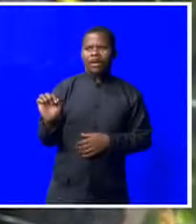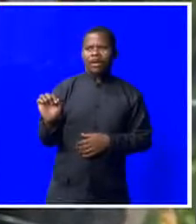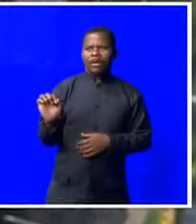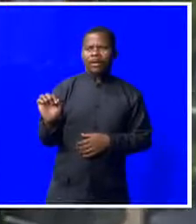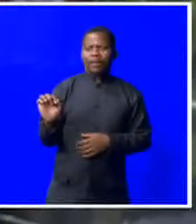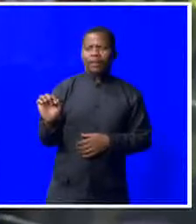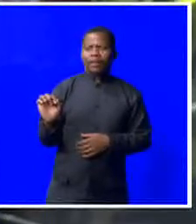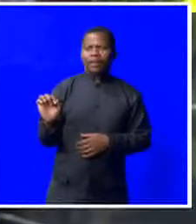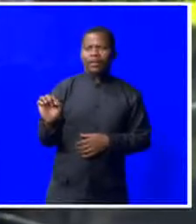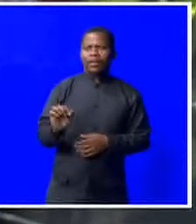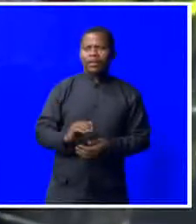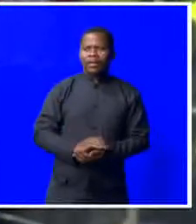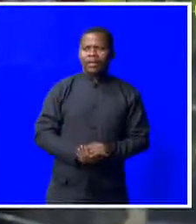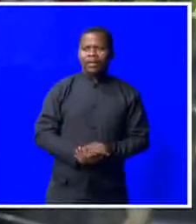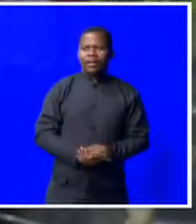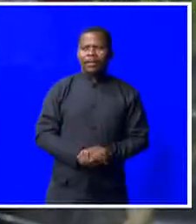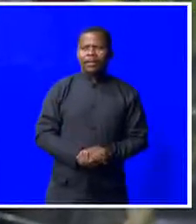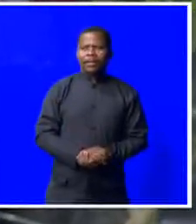sive